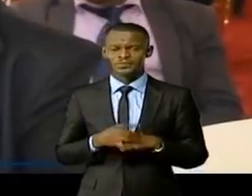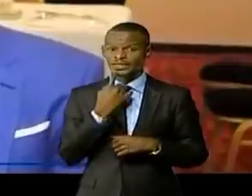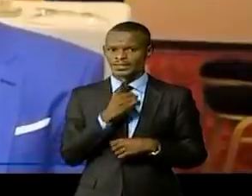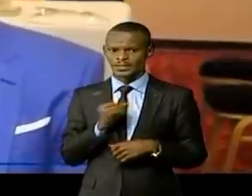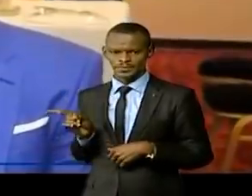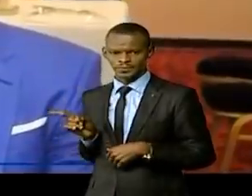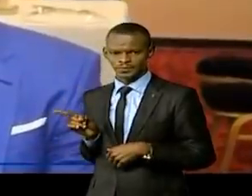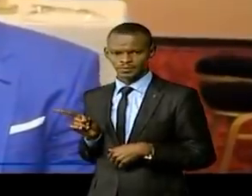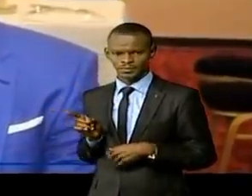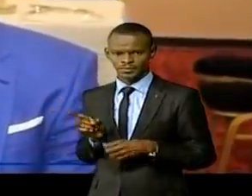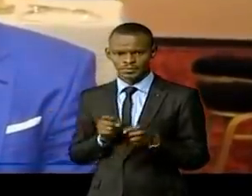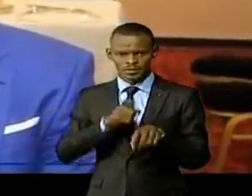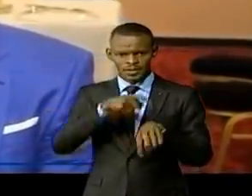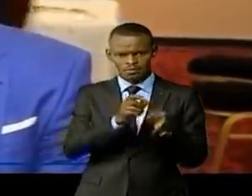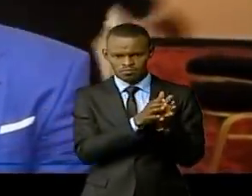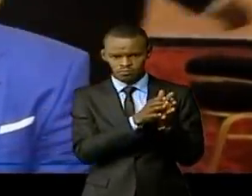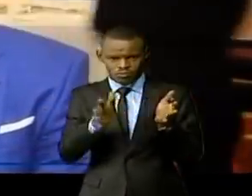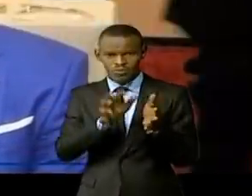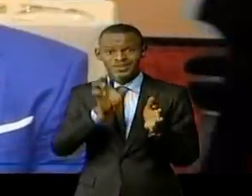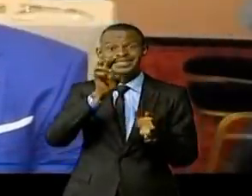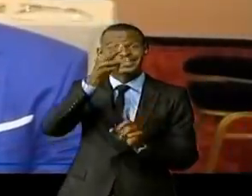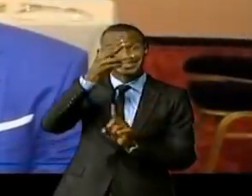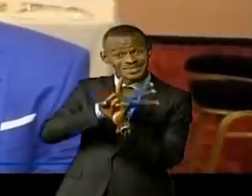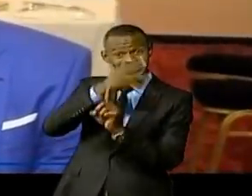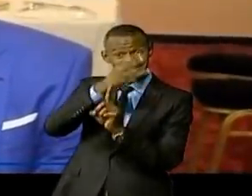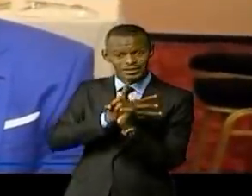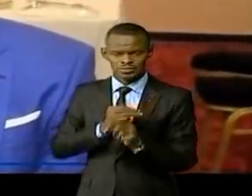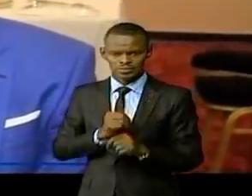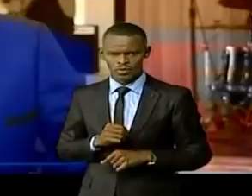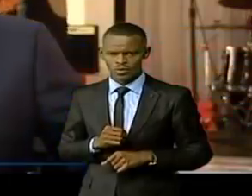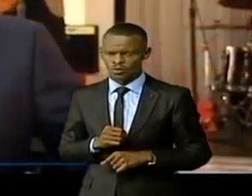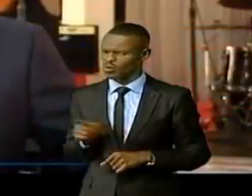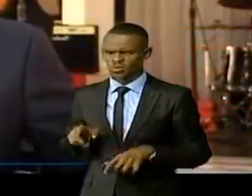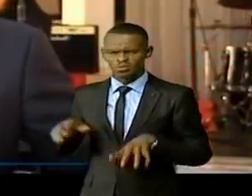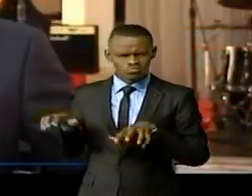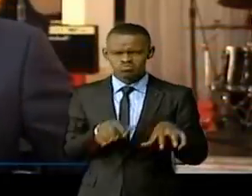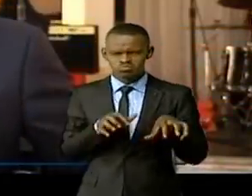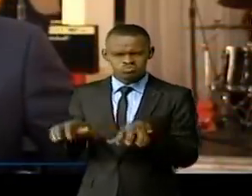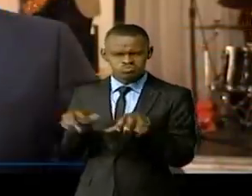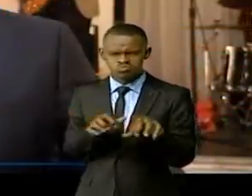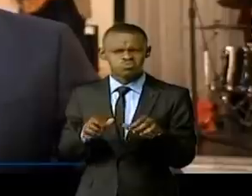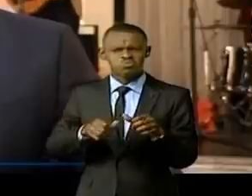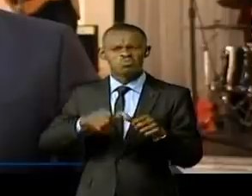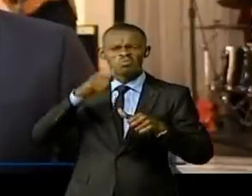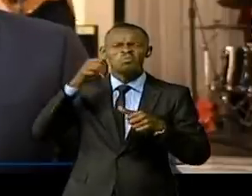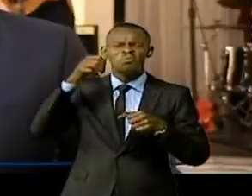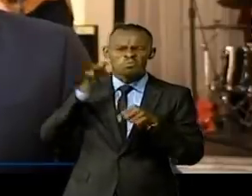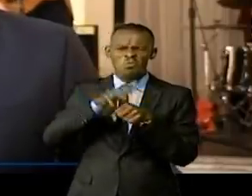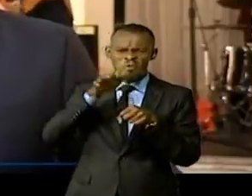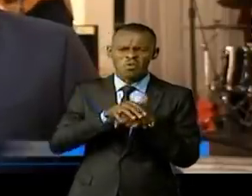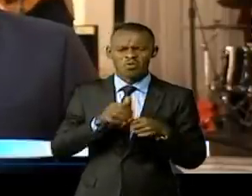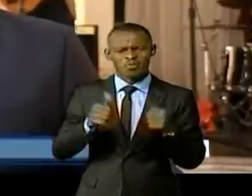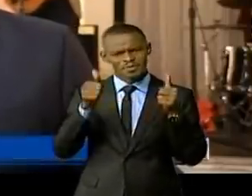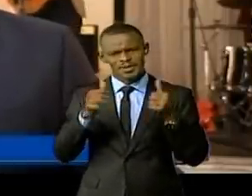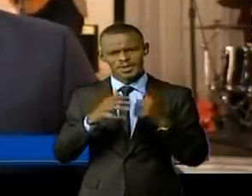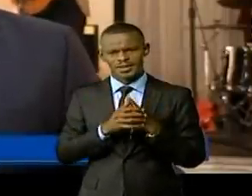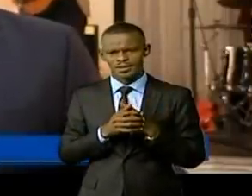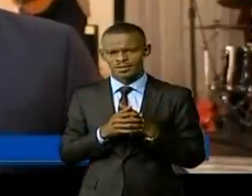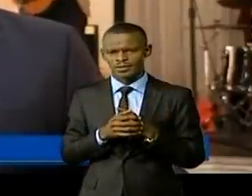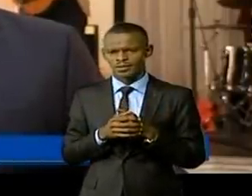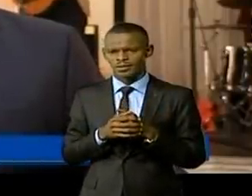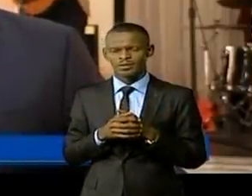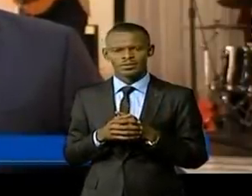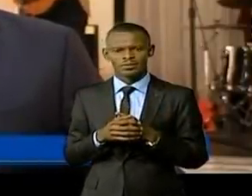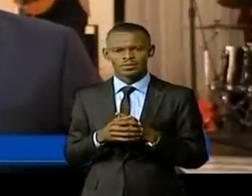récupéré 3 des blocs qui étaient en jachère depuis une dizaine d'années. Il a réussi à décaisser 5